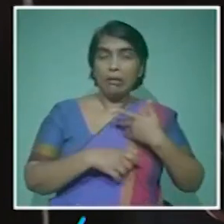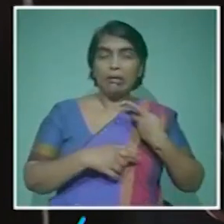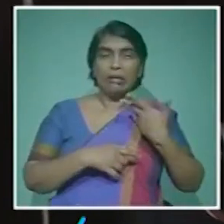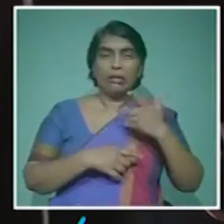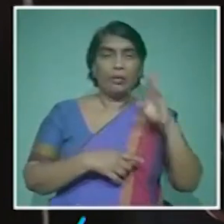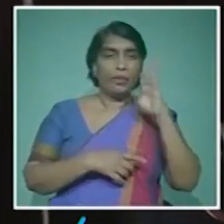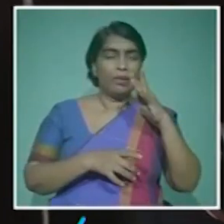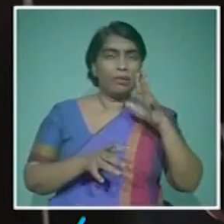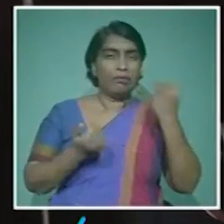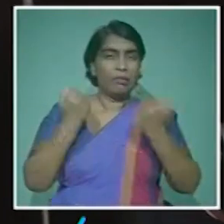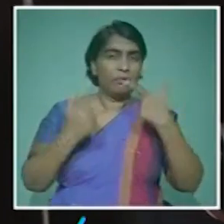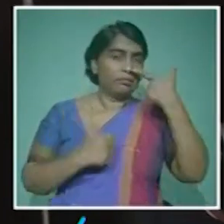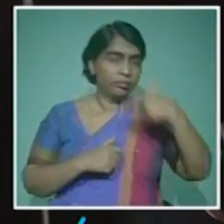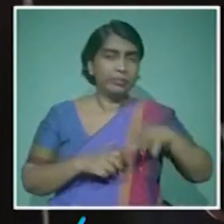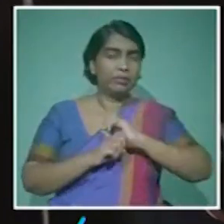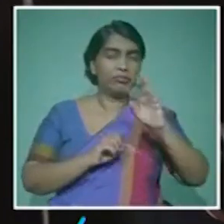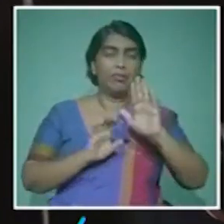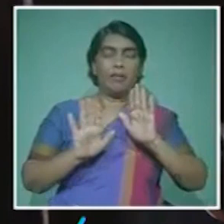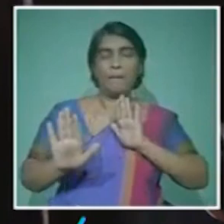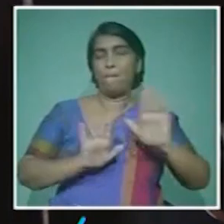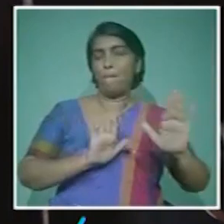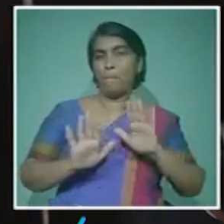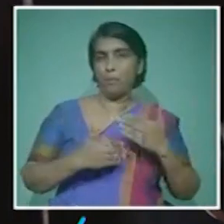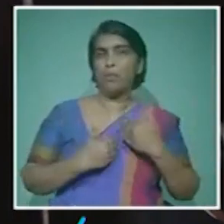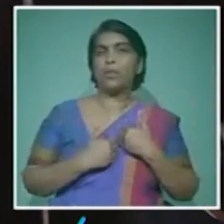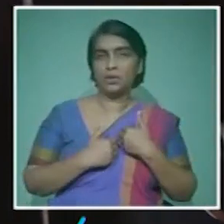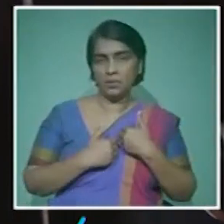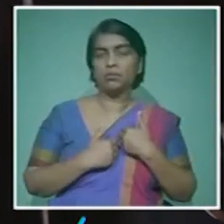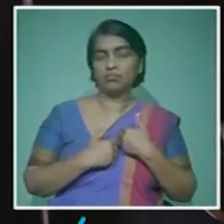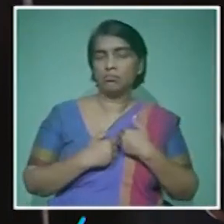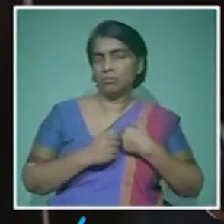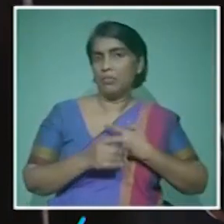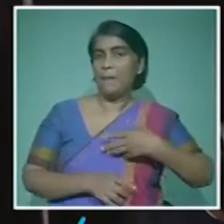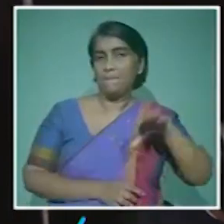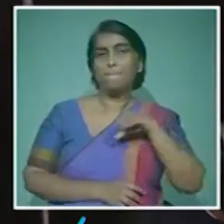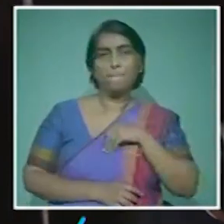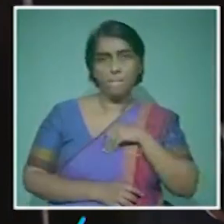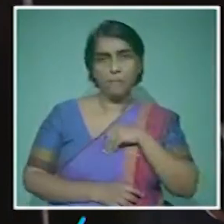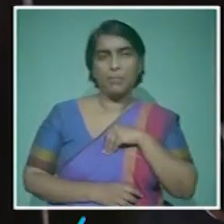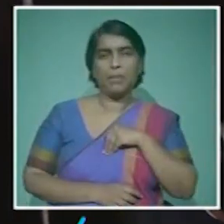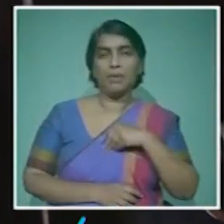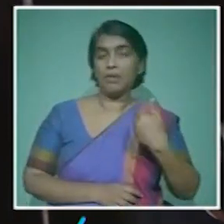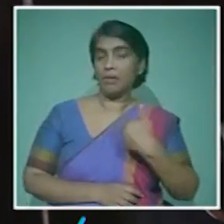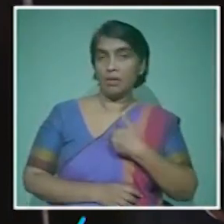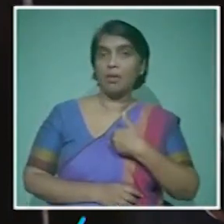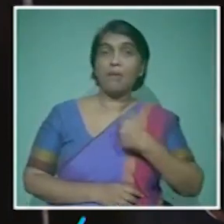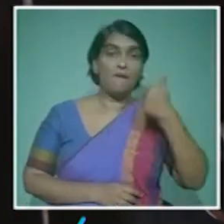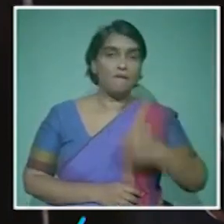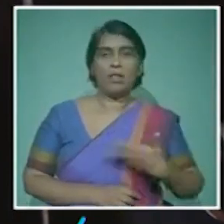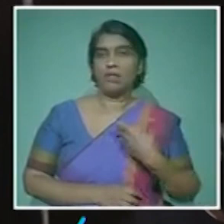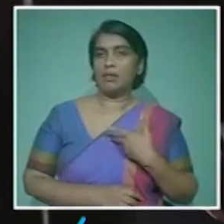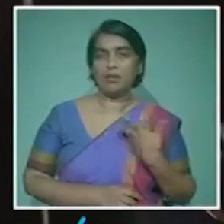ඩයොක්සයිඩ් නිකුත් කරන විමෝචන ප්‍රමාණය පාලනය කරන. ඒකට අපි කියනවා කියෝටෝ සම්මුතිය කියලා. ඒ කියෝටෝ සම්මුතිය අපිට වැදගත් කමක්